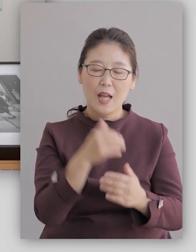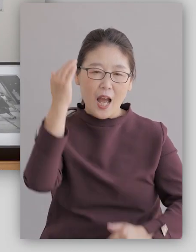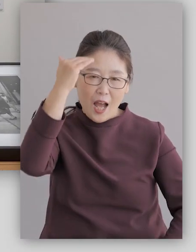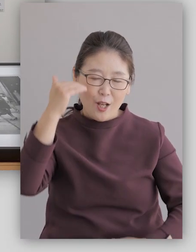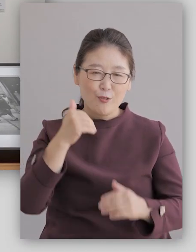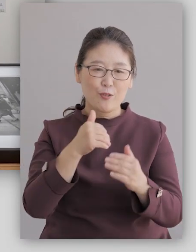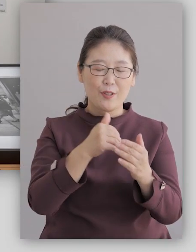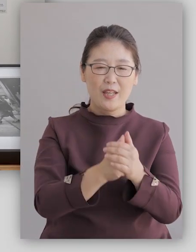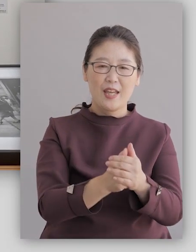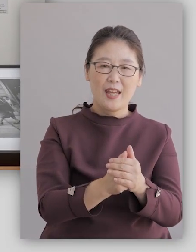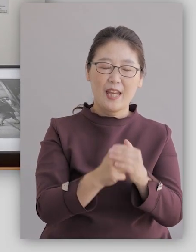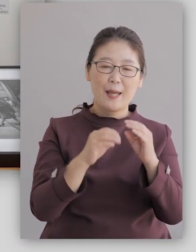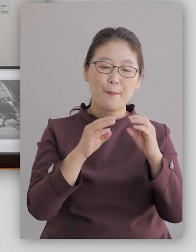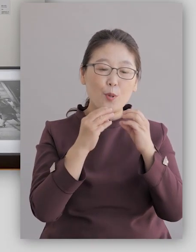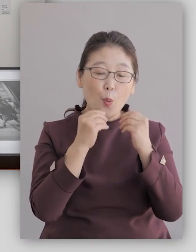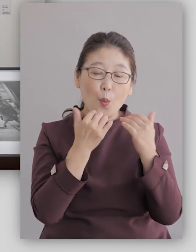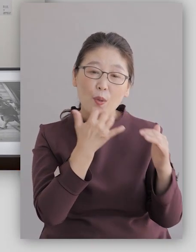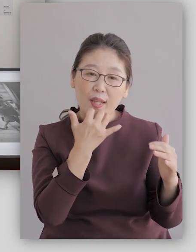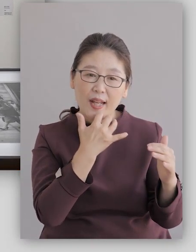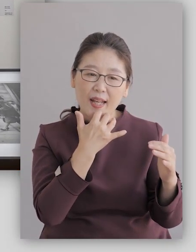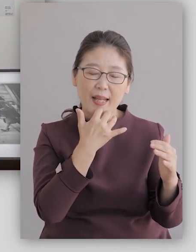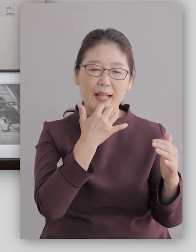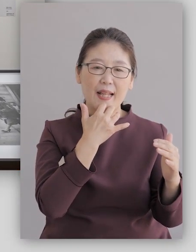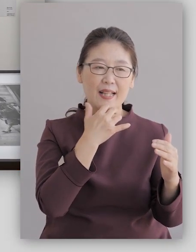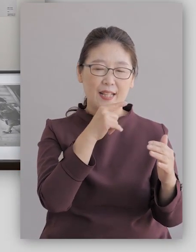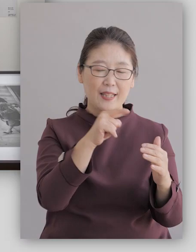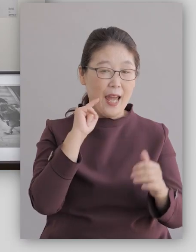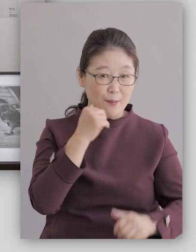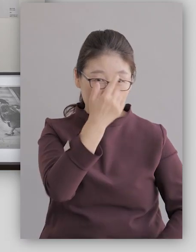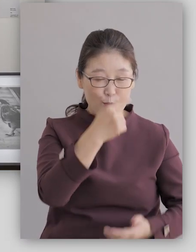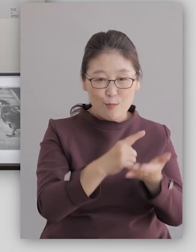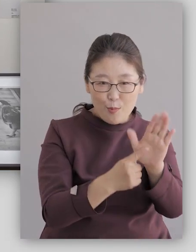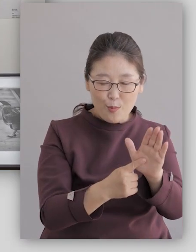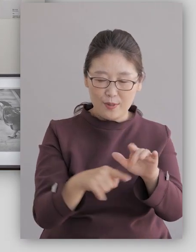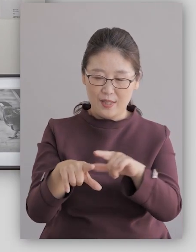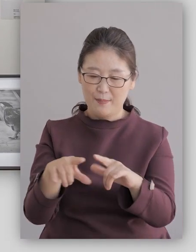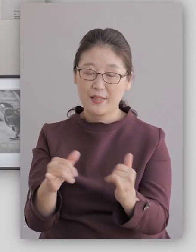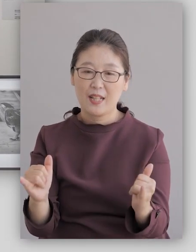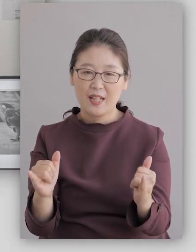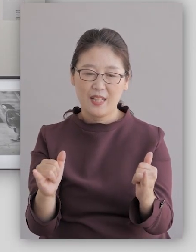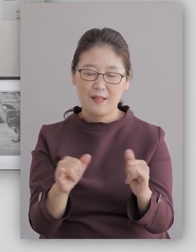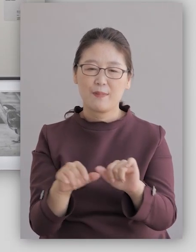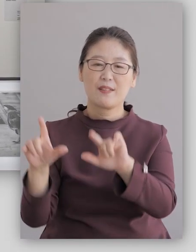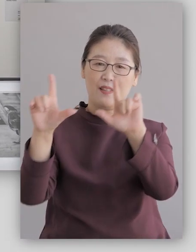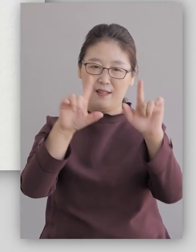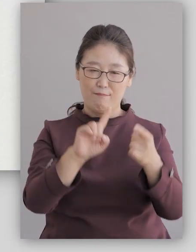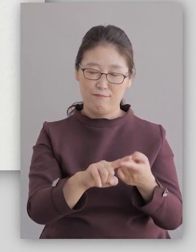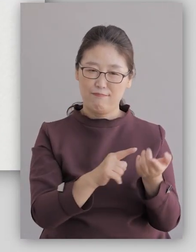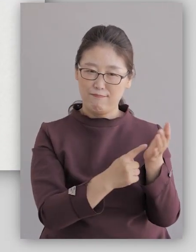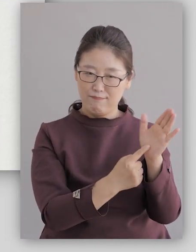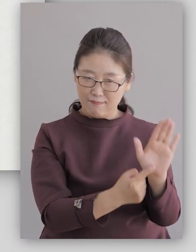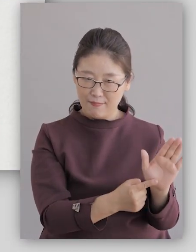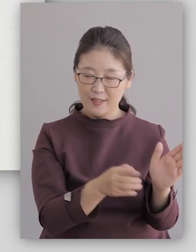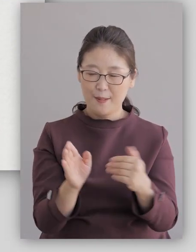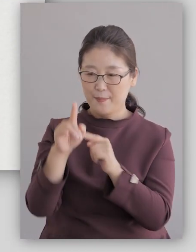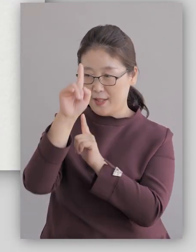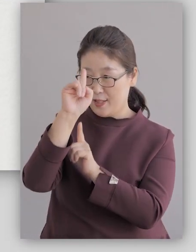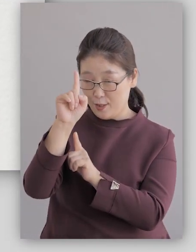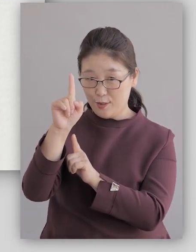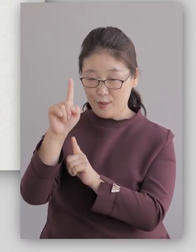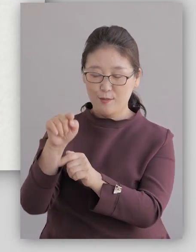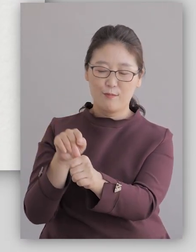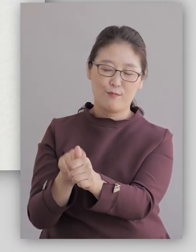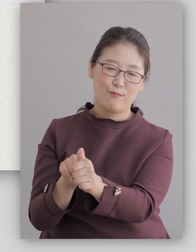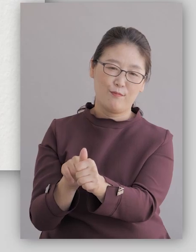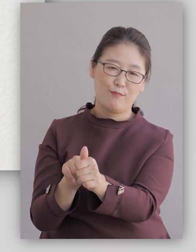대해서 화강한 질감으로 표현하고 서민들의 삶을 표현했다고 이야기가 되어 있습니다. 그리고 이중섭